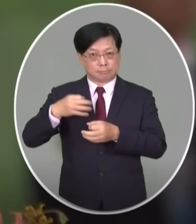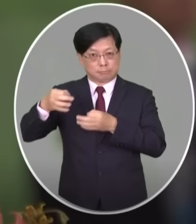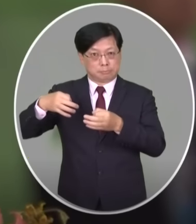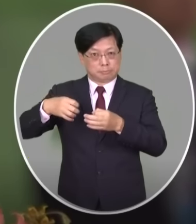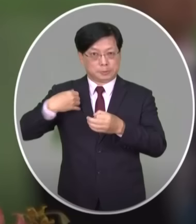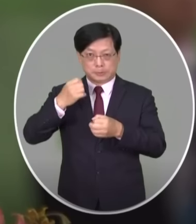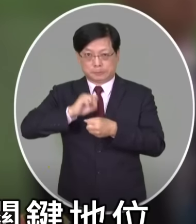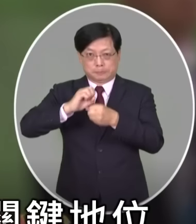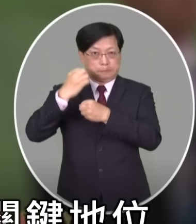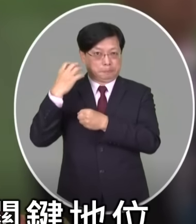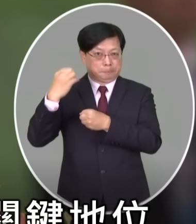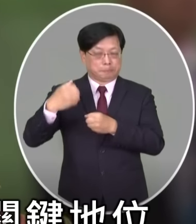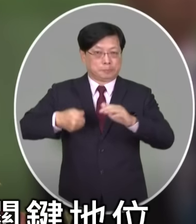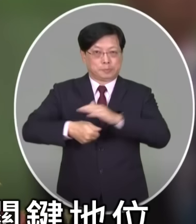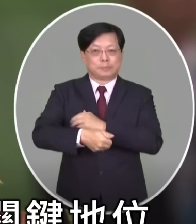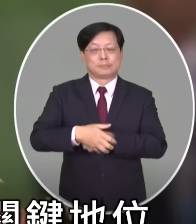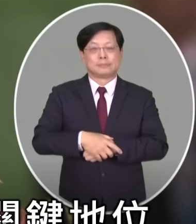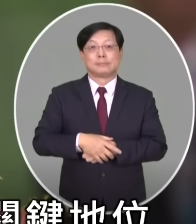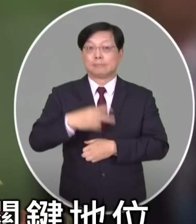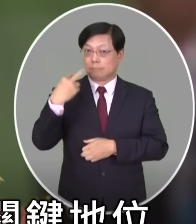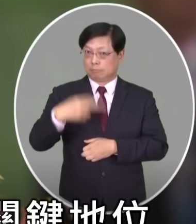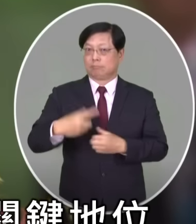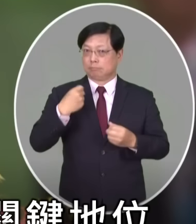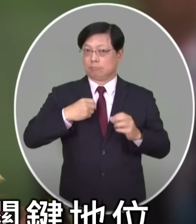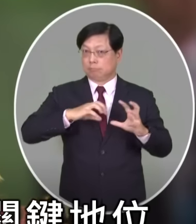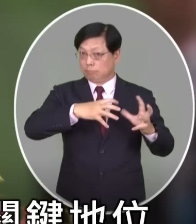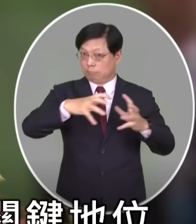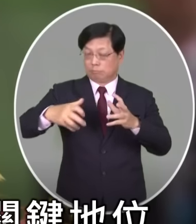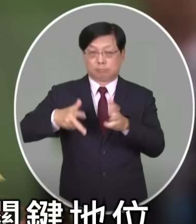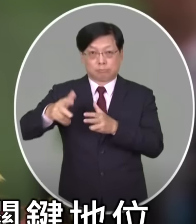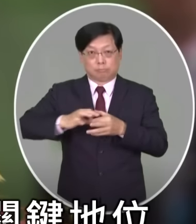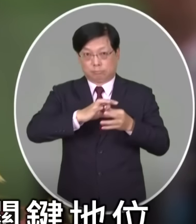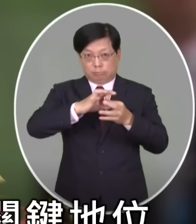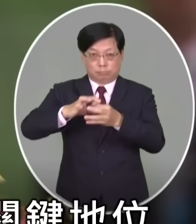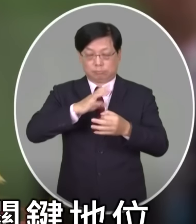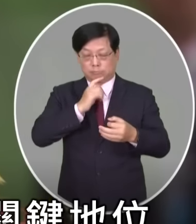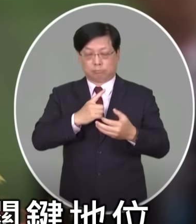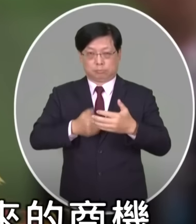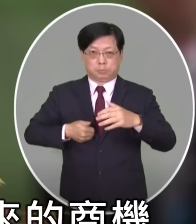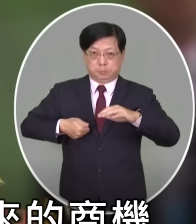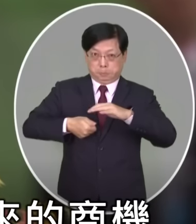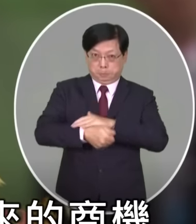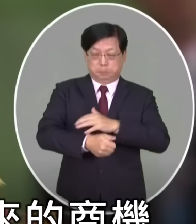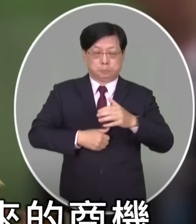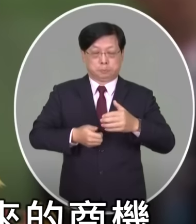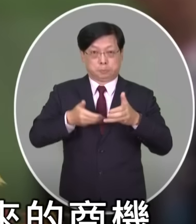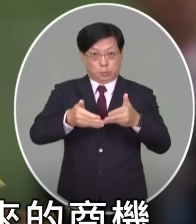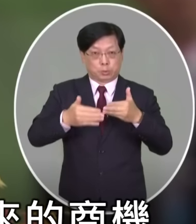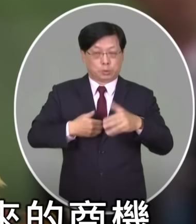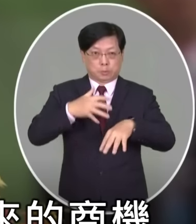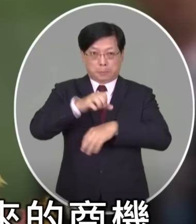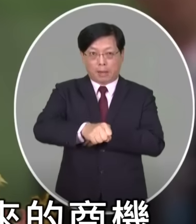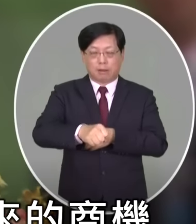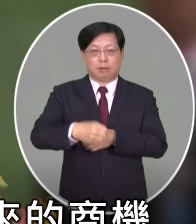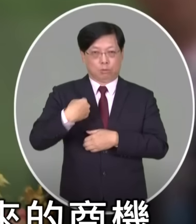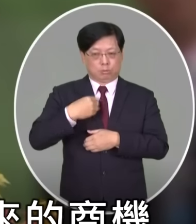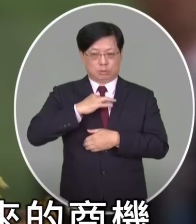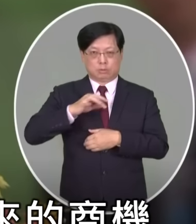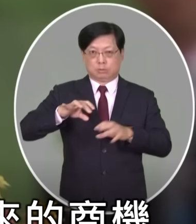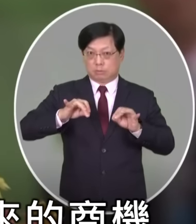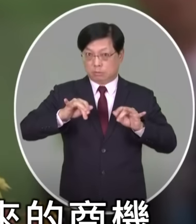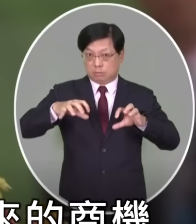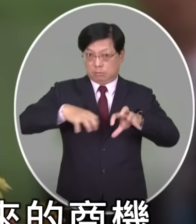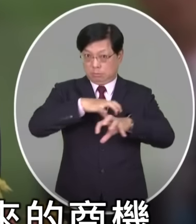间。我们也要站稳全球供应链的关键地位，好好把握地缘政治变